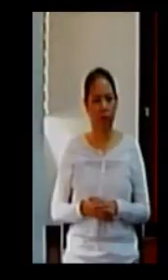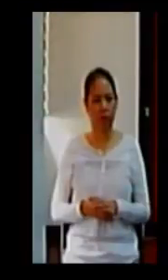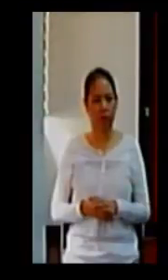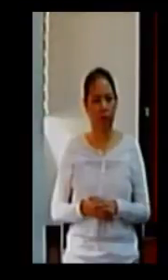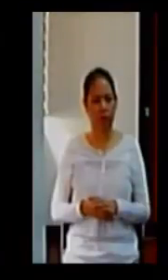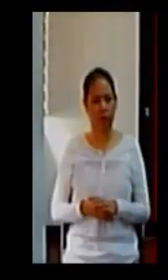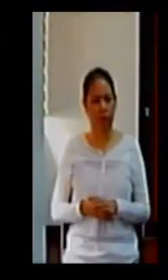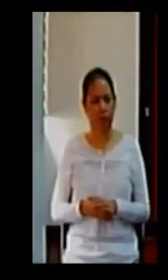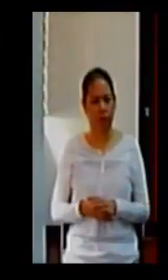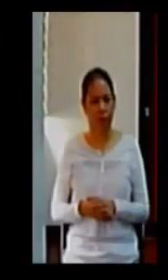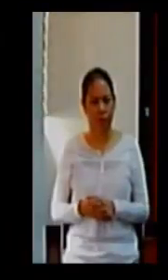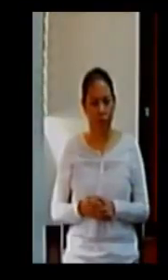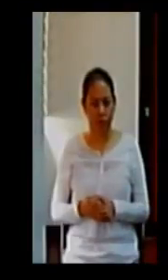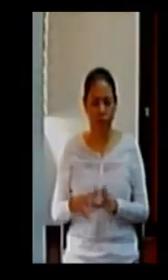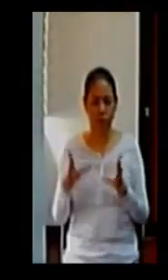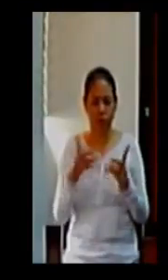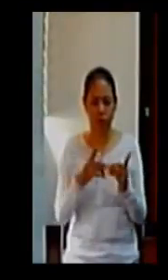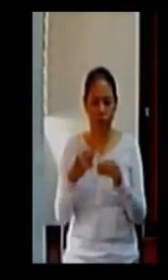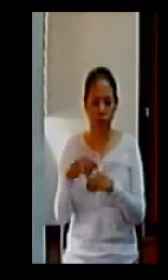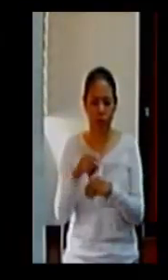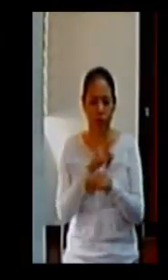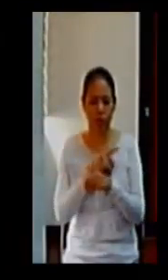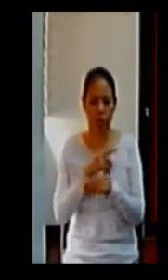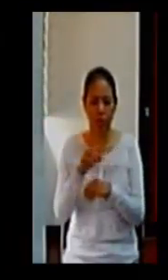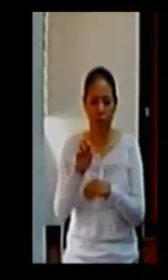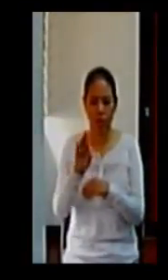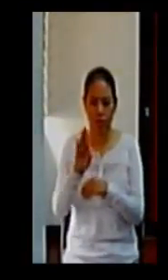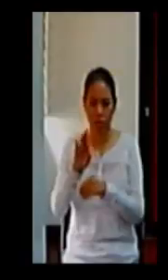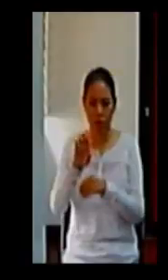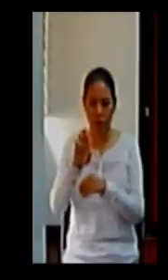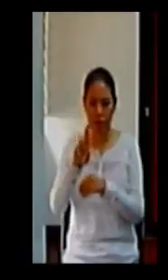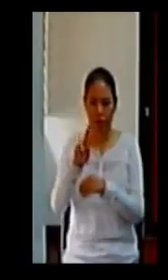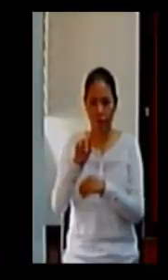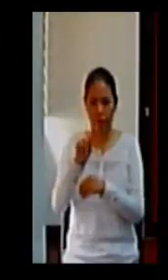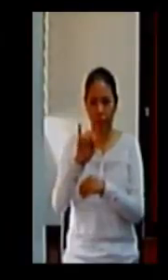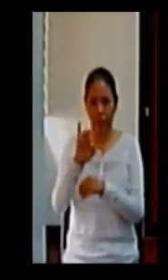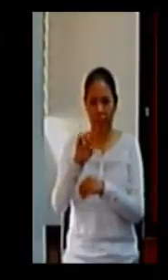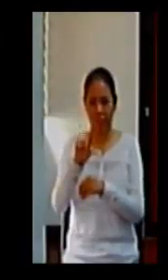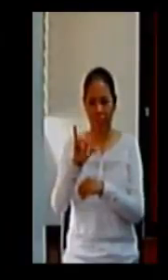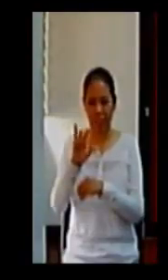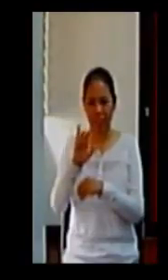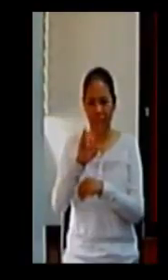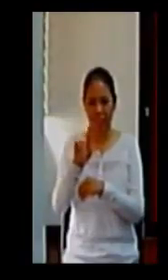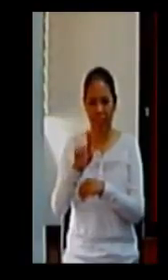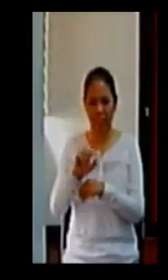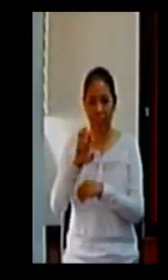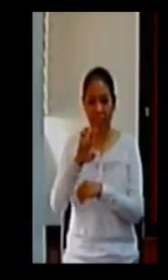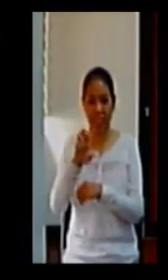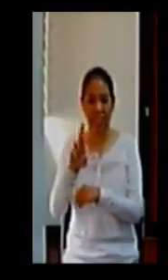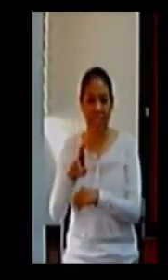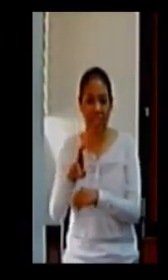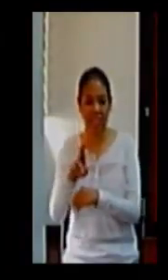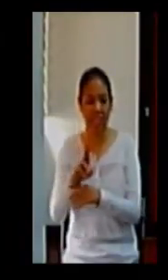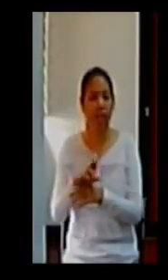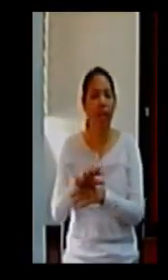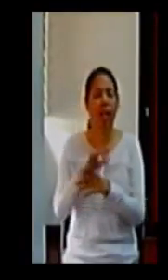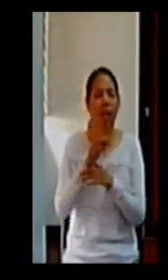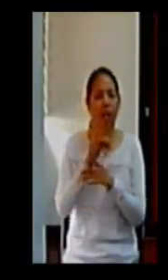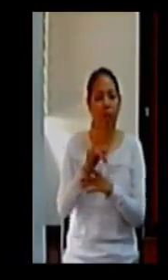Ang ginagawa din naming fertilizer sa aming mga itinatanim ay yung sarili mismong stock ng mga